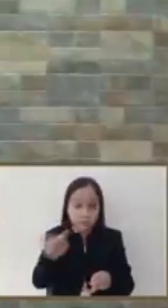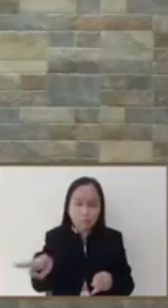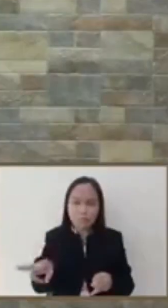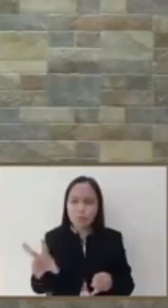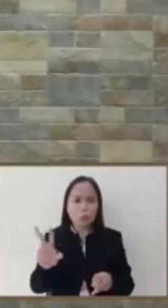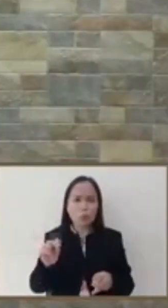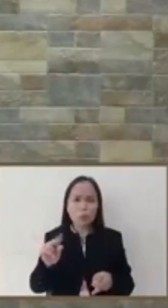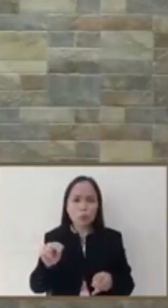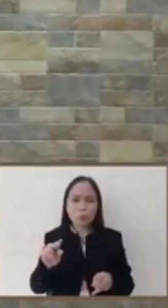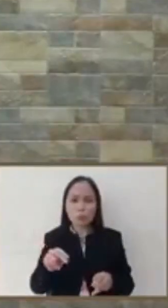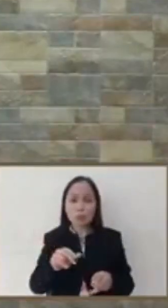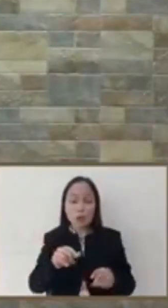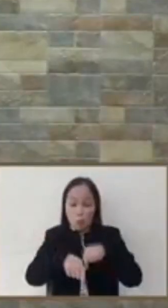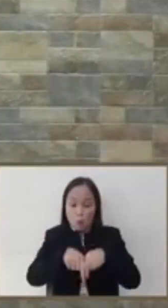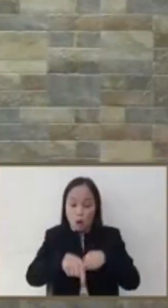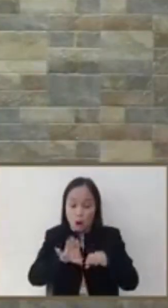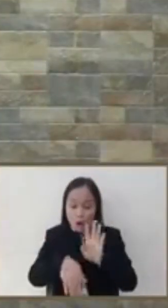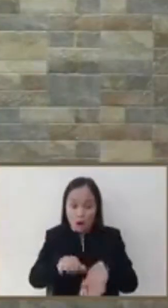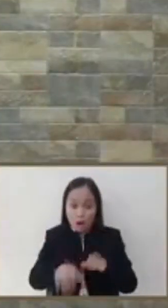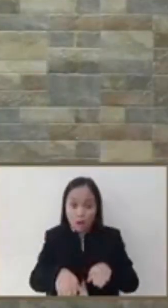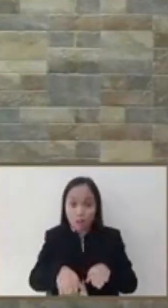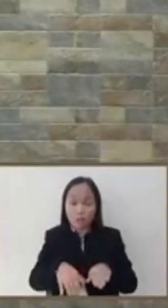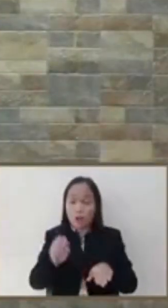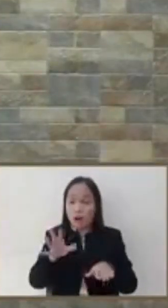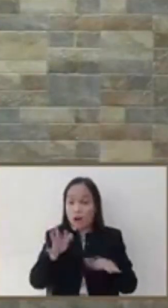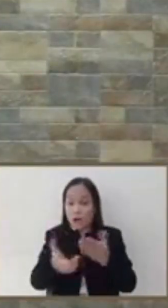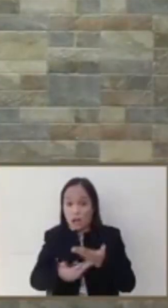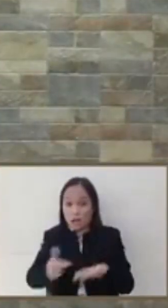para palakarin ng mga lumpo, para ibangon ng patay. No!